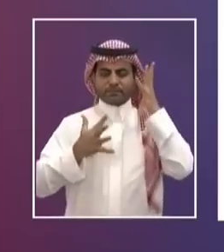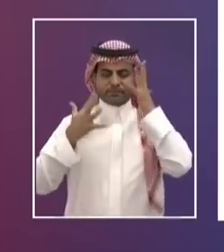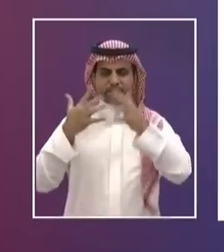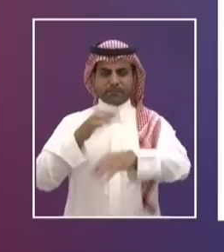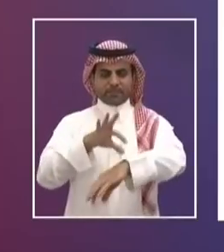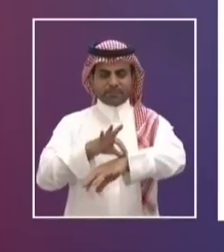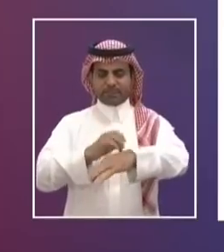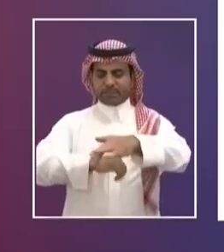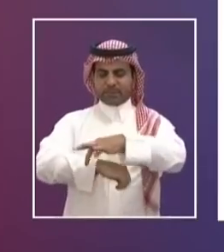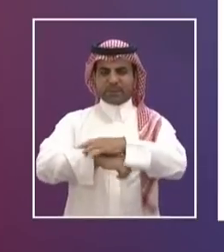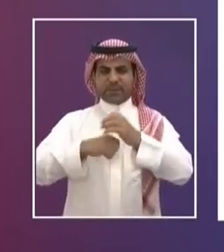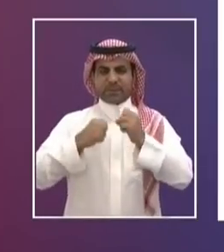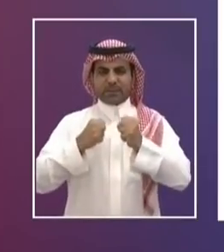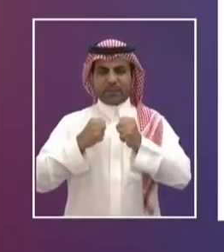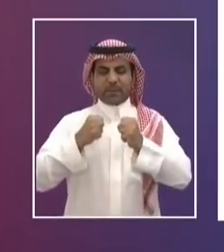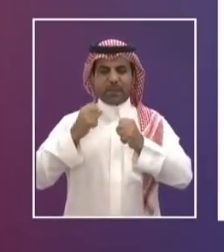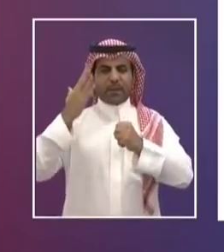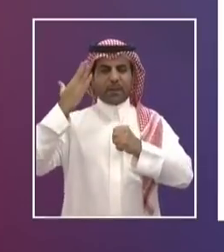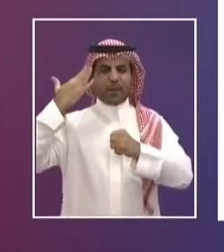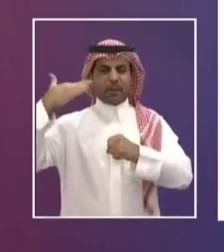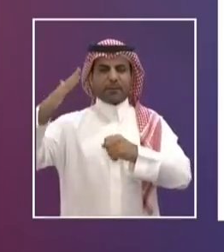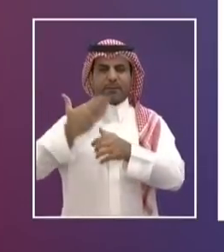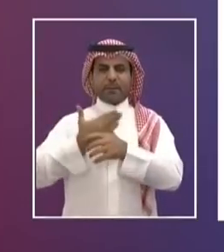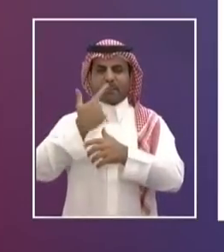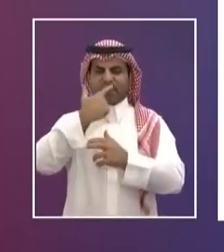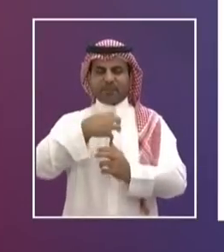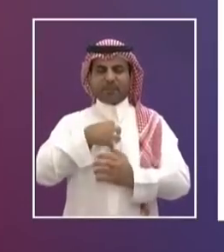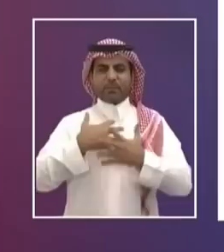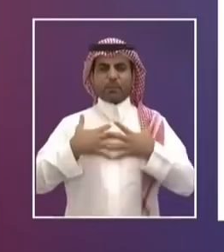العضوية، يعني